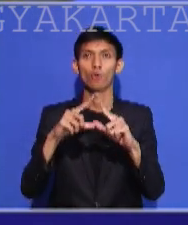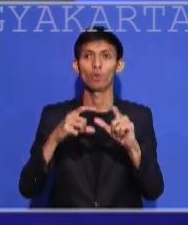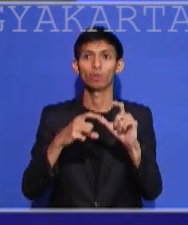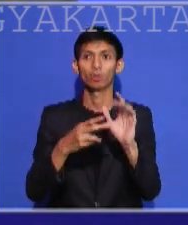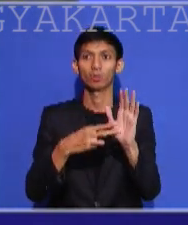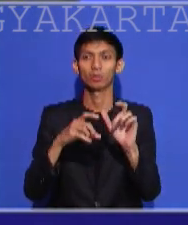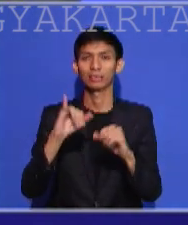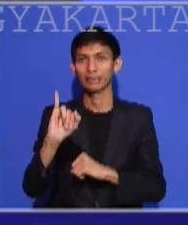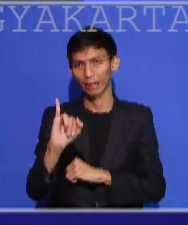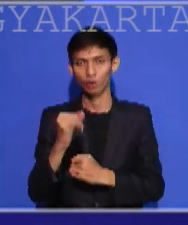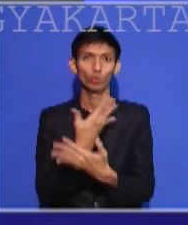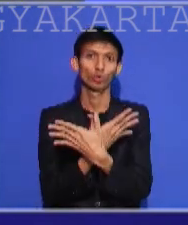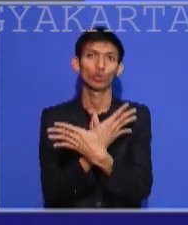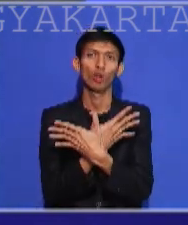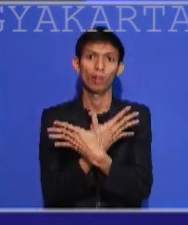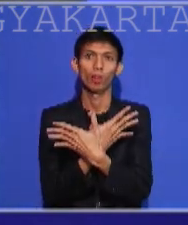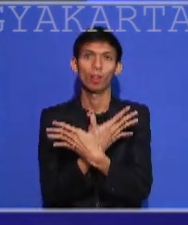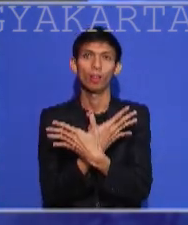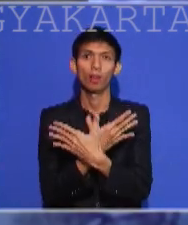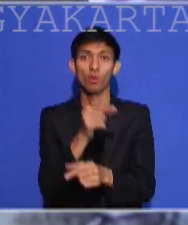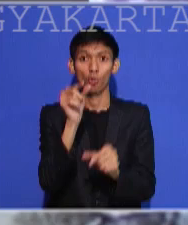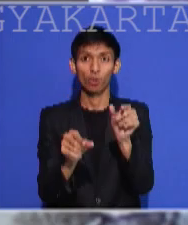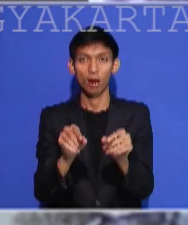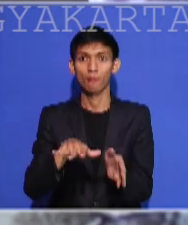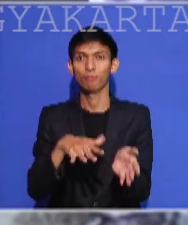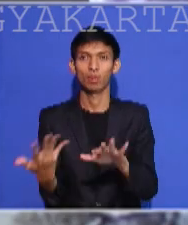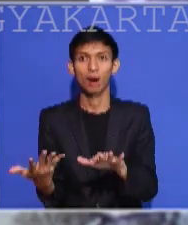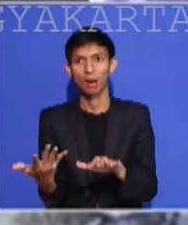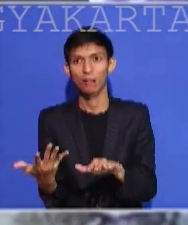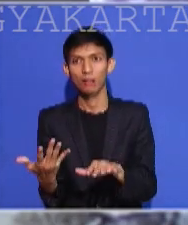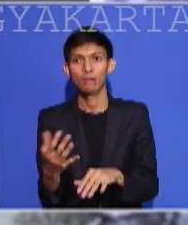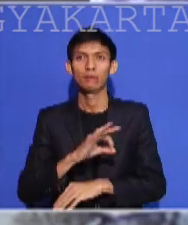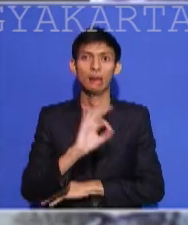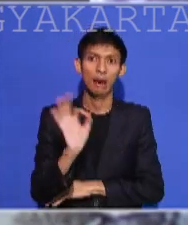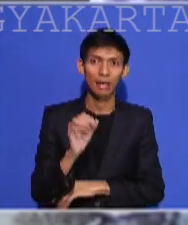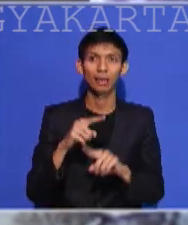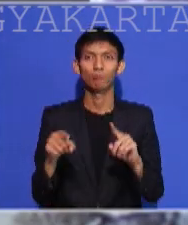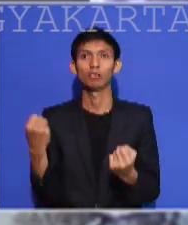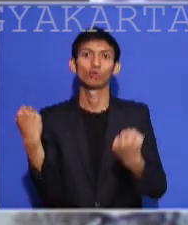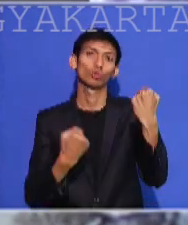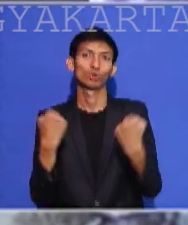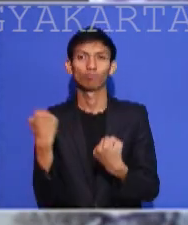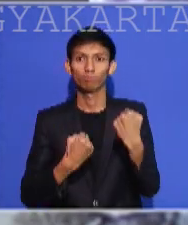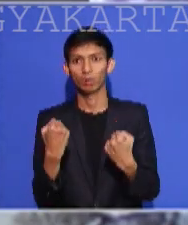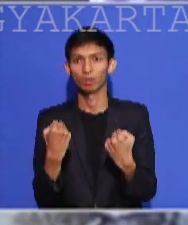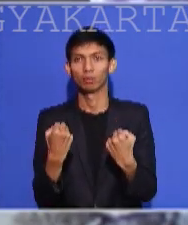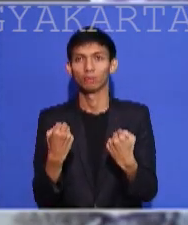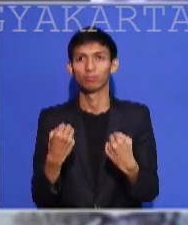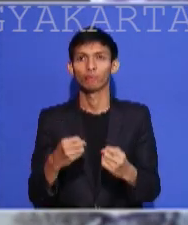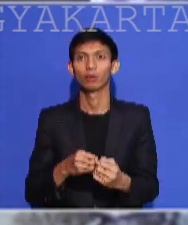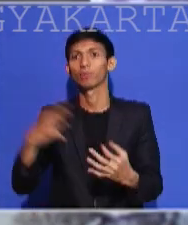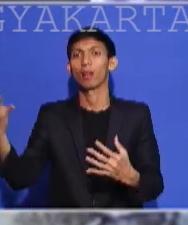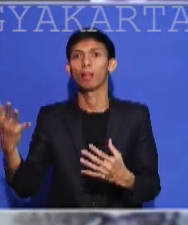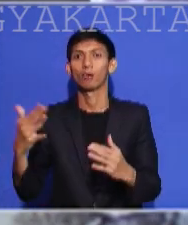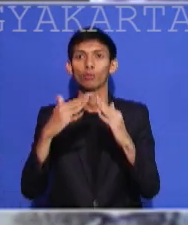Kitul tidak ada korban jiwa Atas kejadian ini namun sopir harus dilarikan ke rumah sakit setelah terpental sejauh 20 m dan tiga